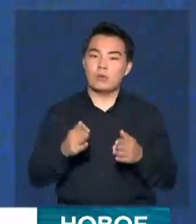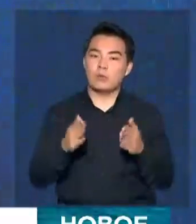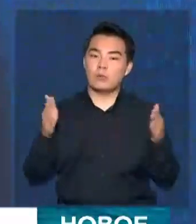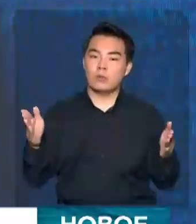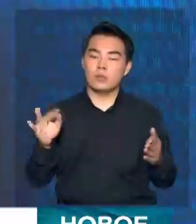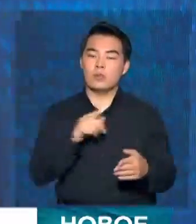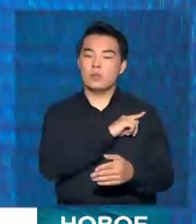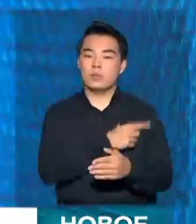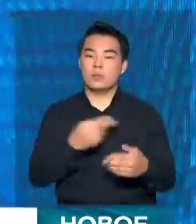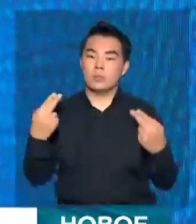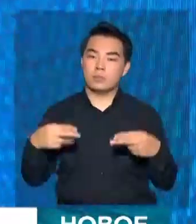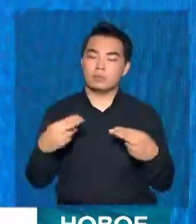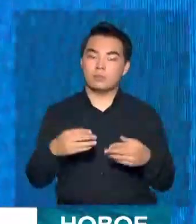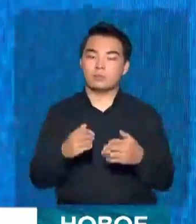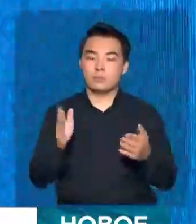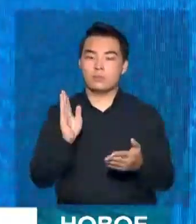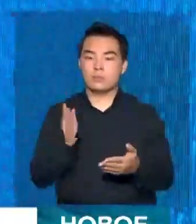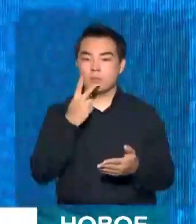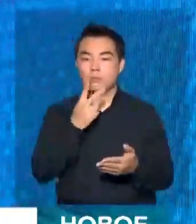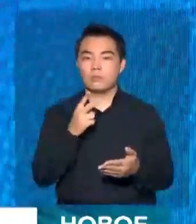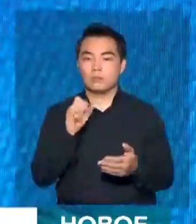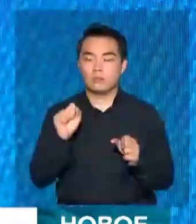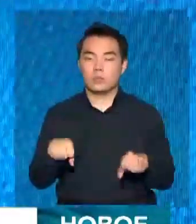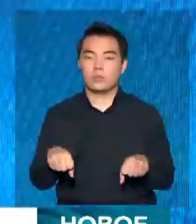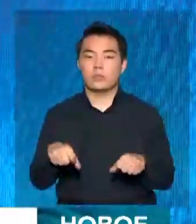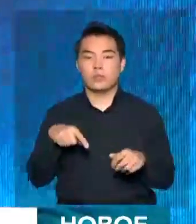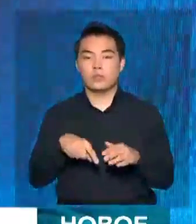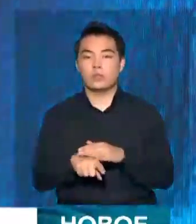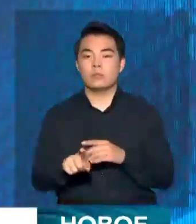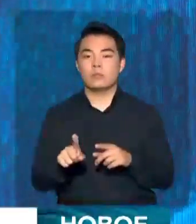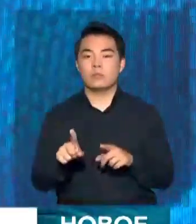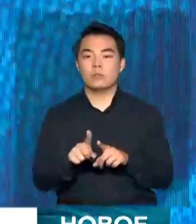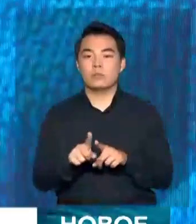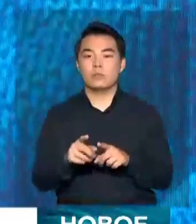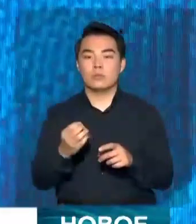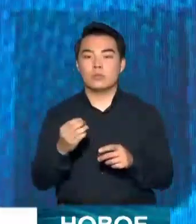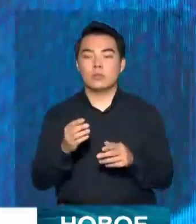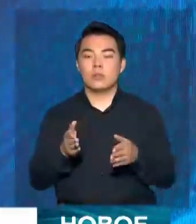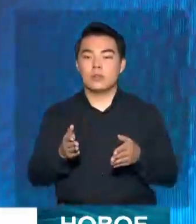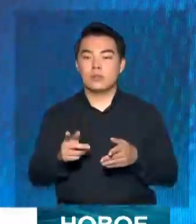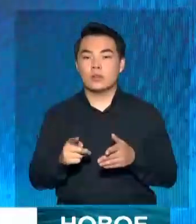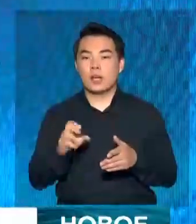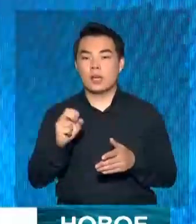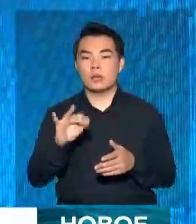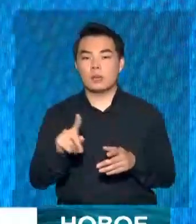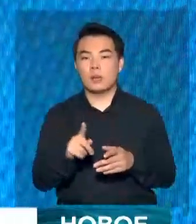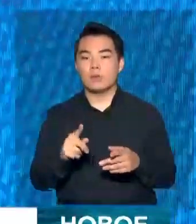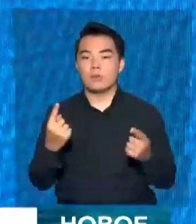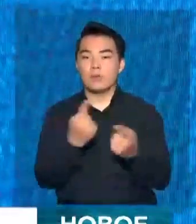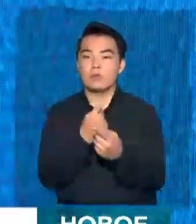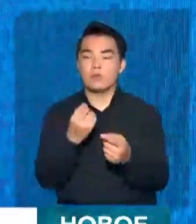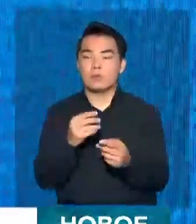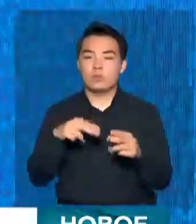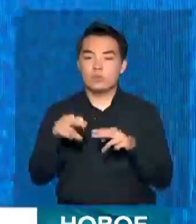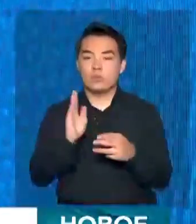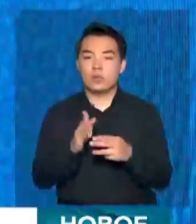мощность пропускную. А здесь еще такой момент. Параллельно строится еще одна ветка транскаспийского маршрута. Это